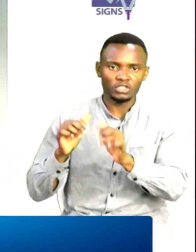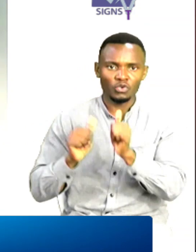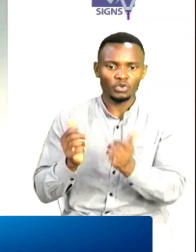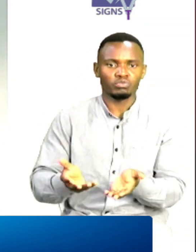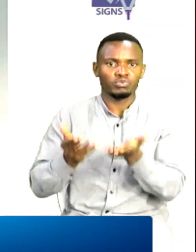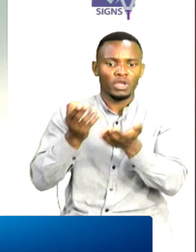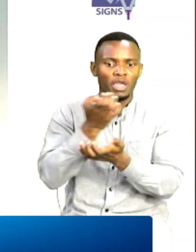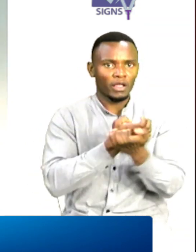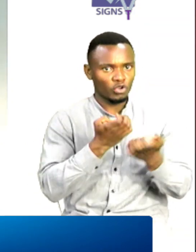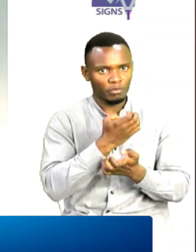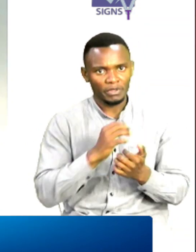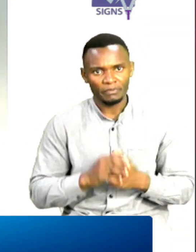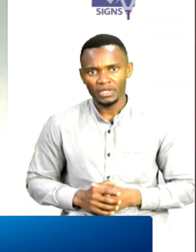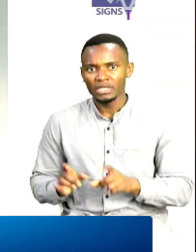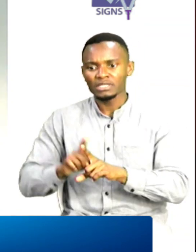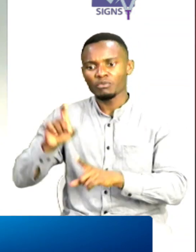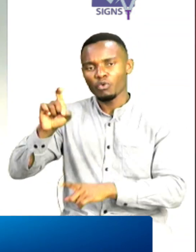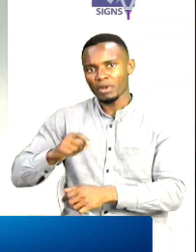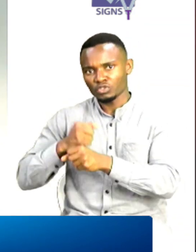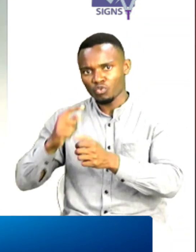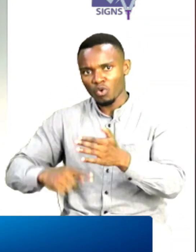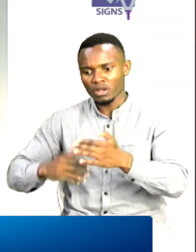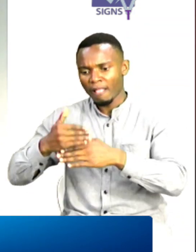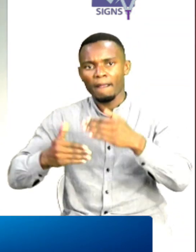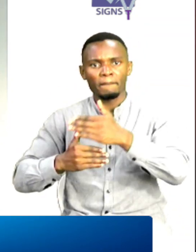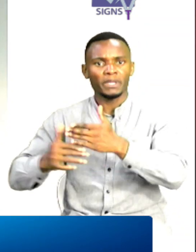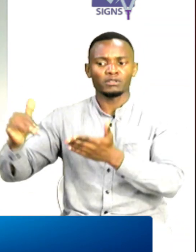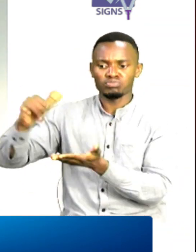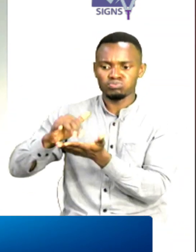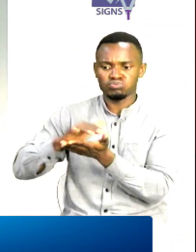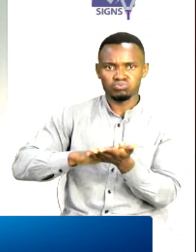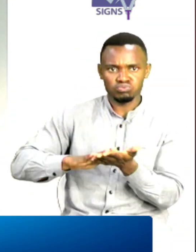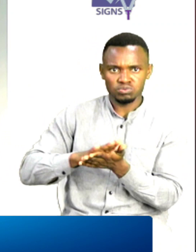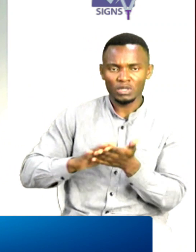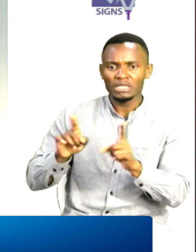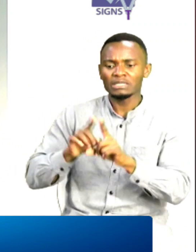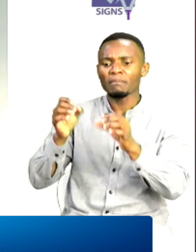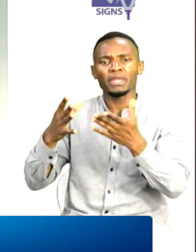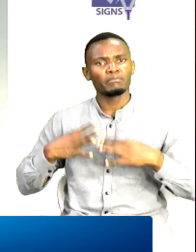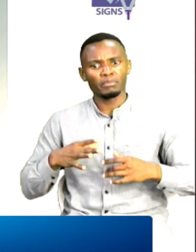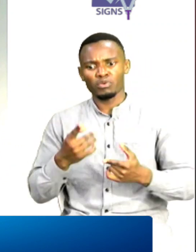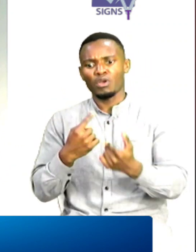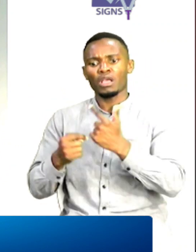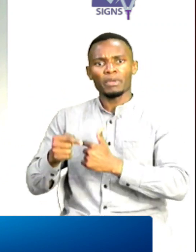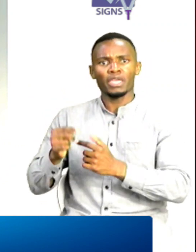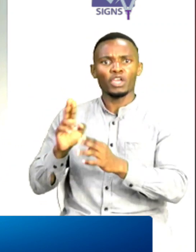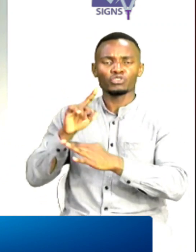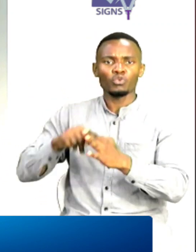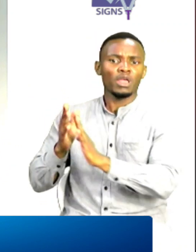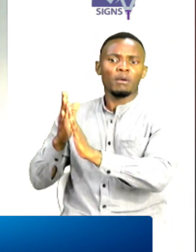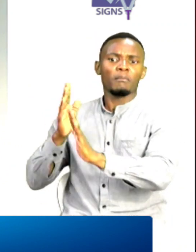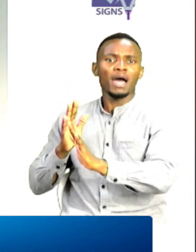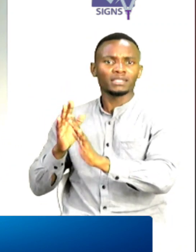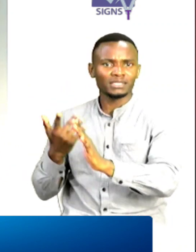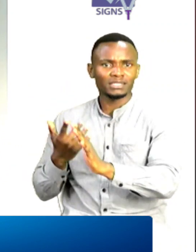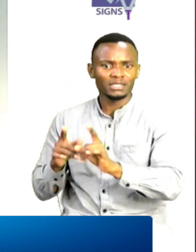Lazima tujenge viwanja vya ndege kila mahali Turkana, kwa sababu watalii watakuja Turkana na basi watakuja na viwanja vidogo vidogo kama zile